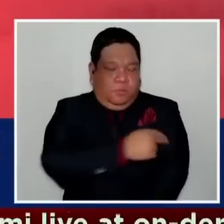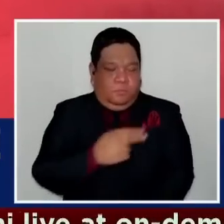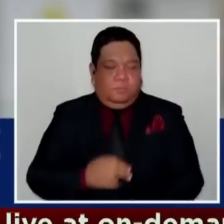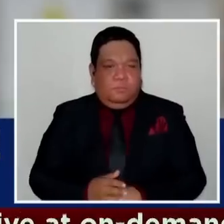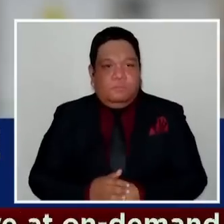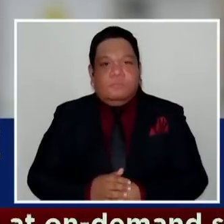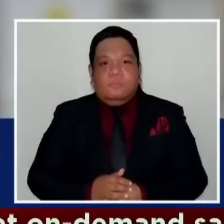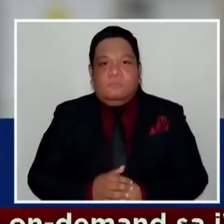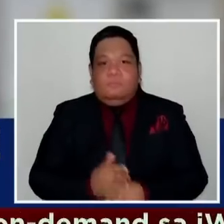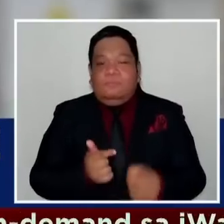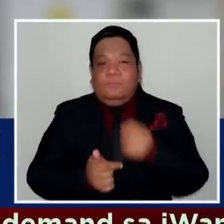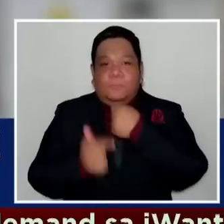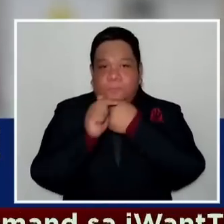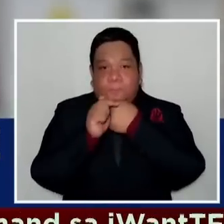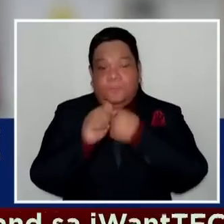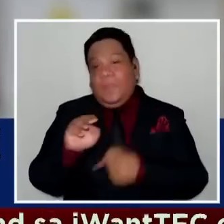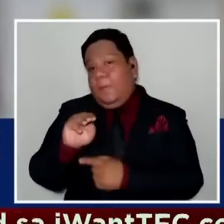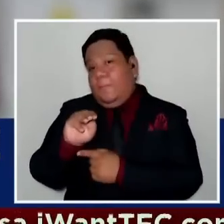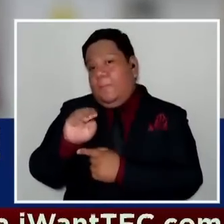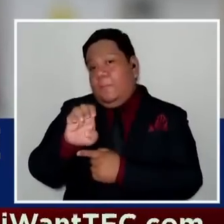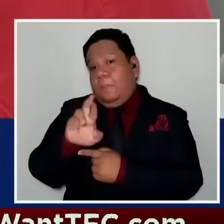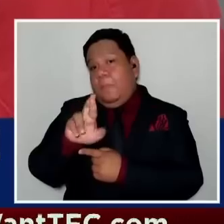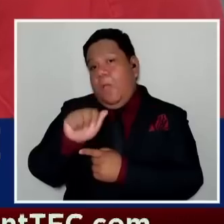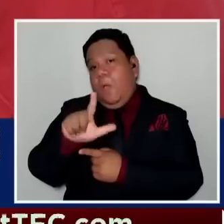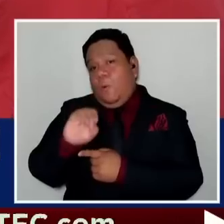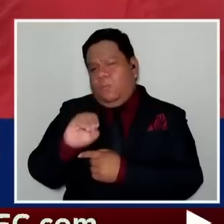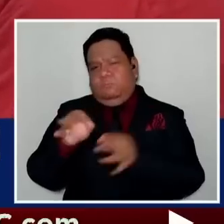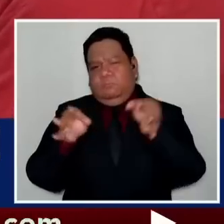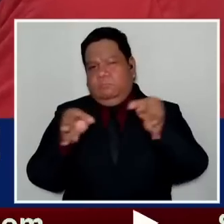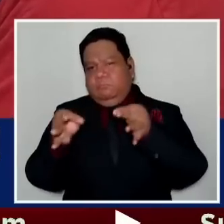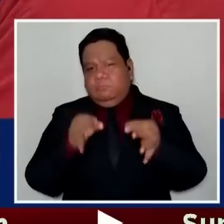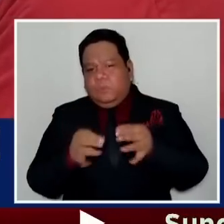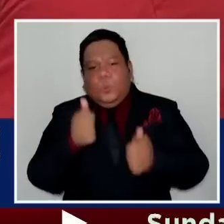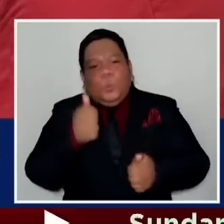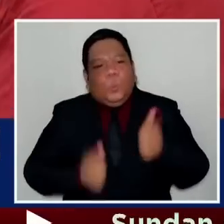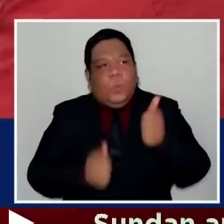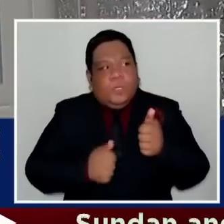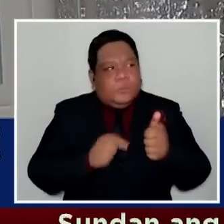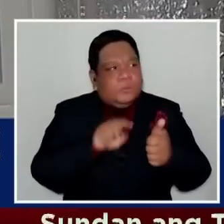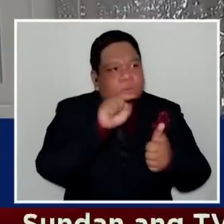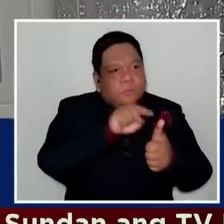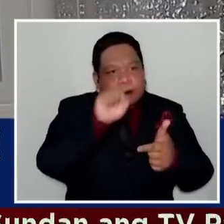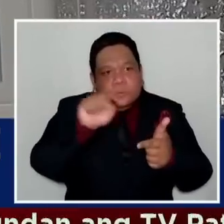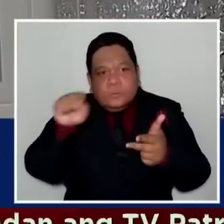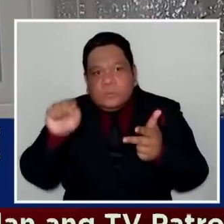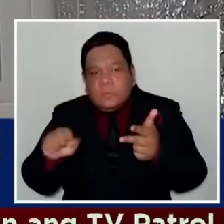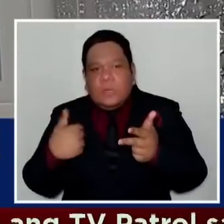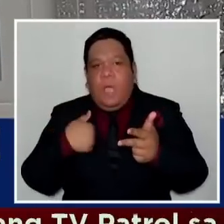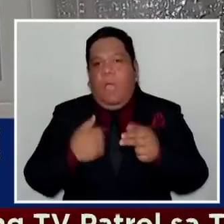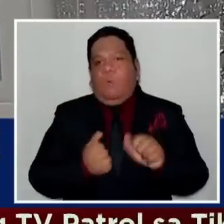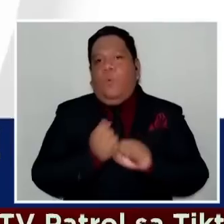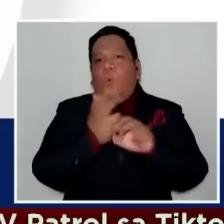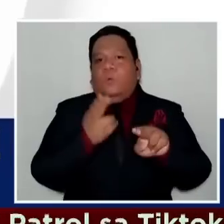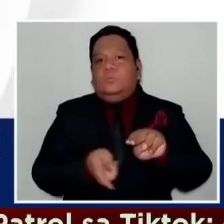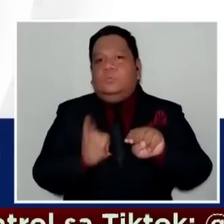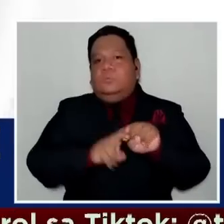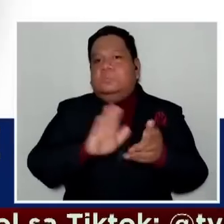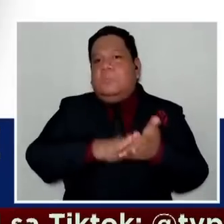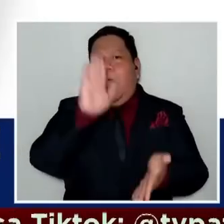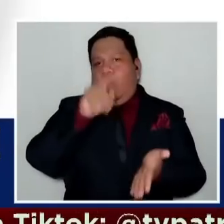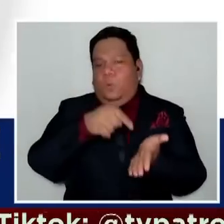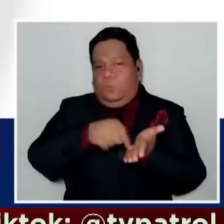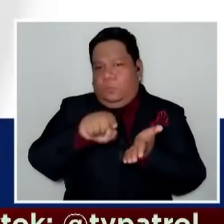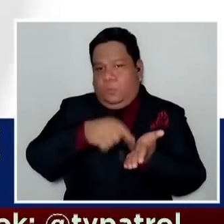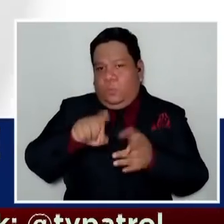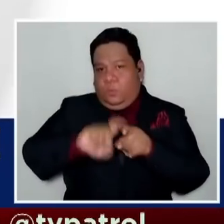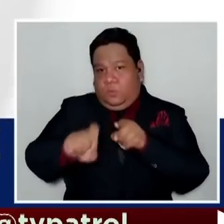Inisa-isa ng Meralco ang mga appliances na nagpapalobo sa bayarin sa kuryente ngayon tag-init. Una na ang aircon. Halimbawa, ang conventional